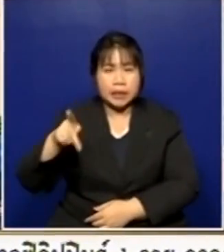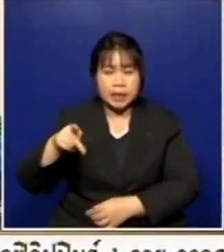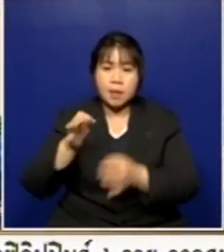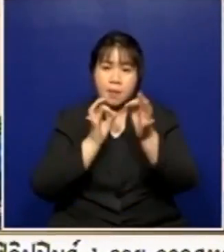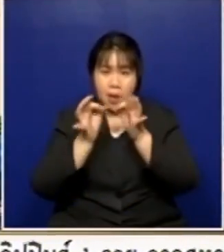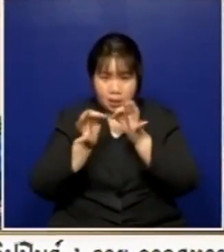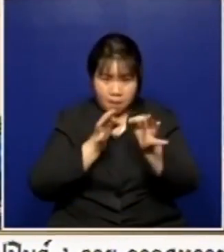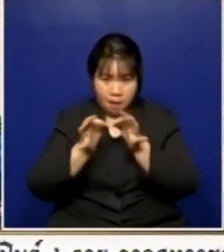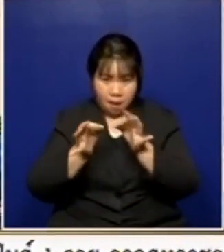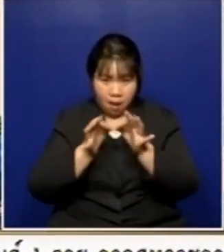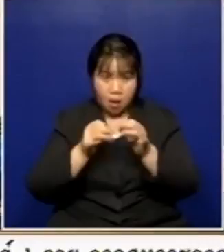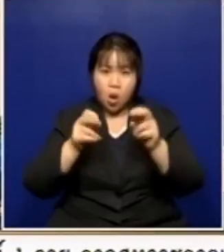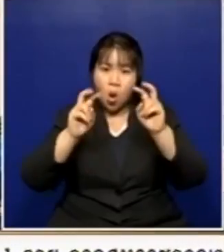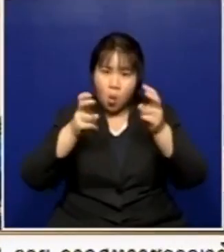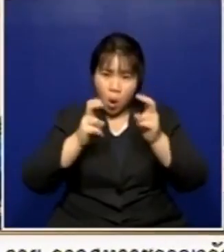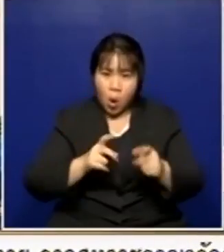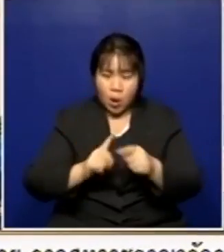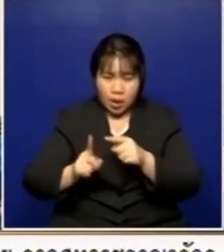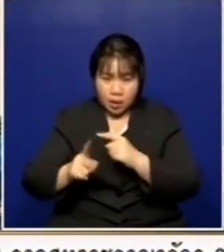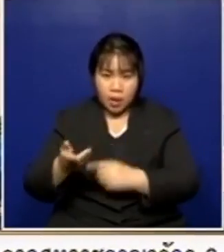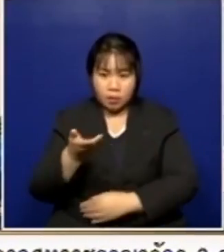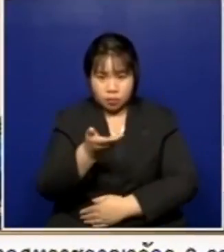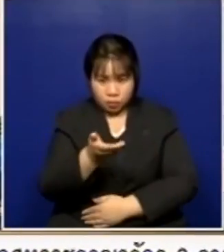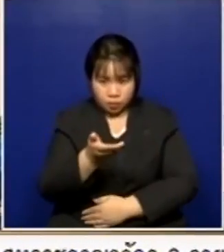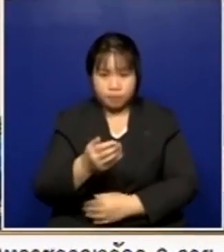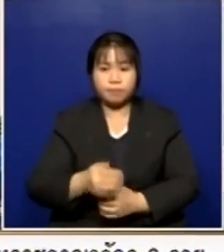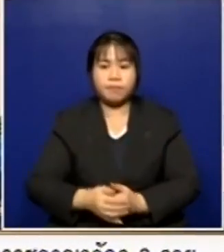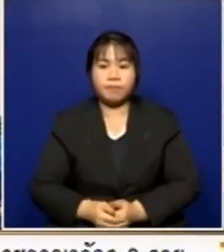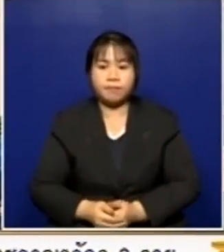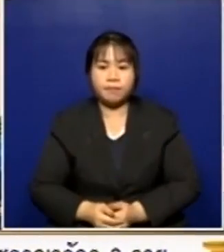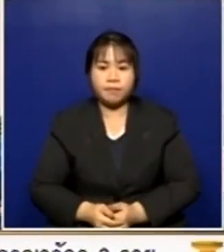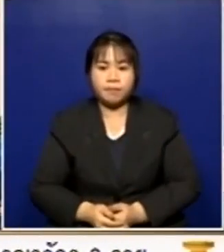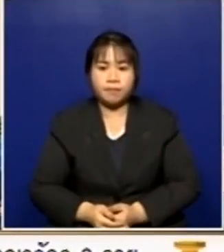ในประเด็นอื่นกันเลยผมเจ็บ